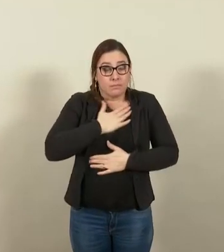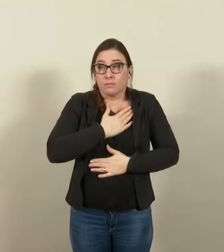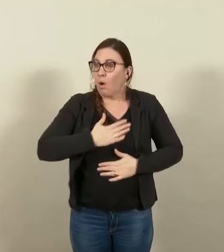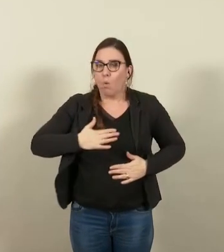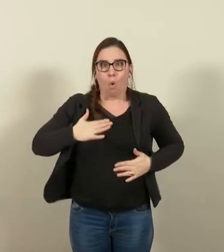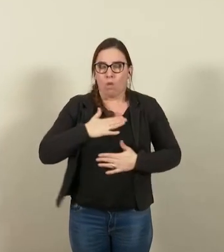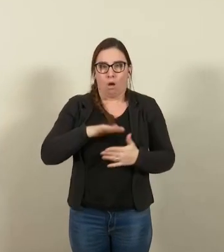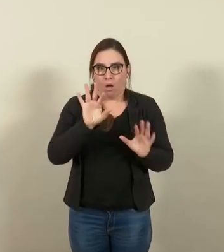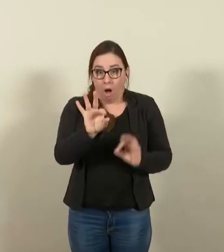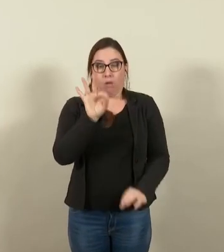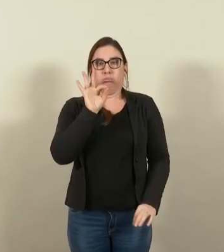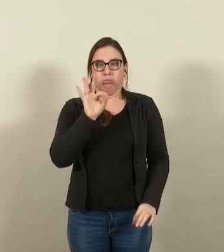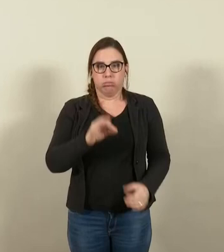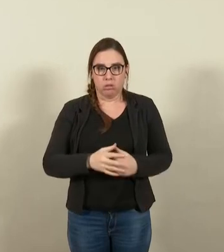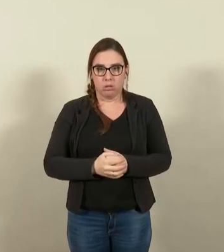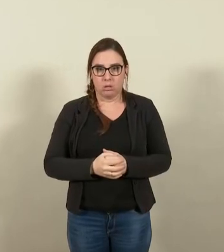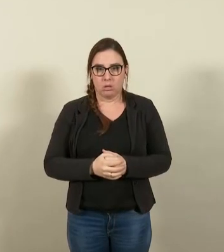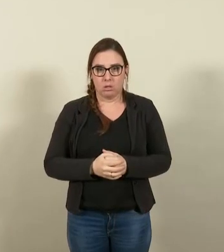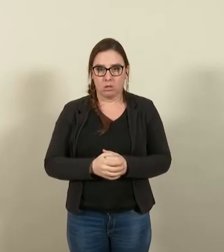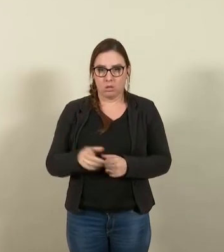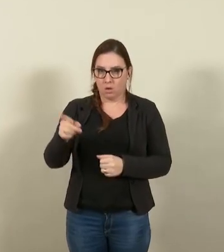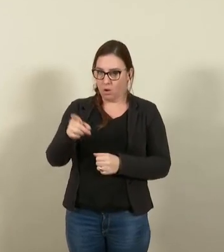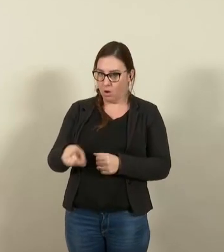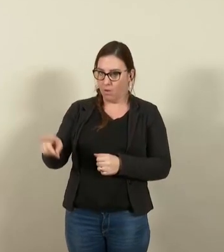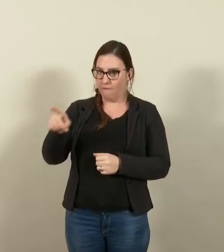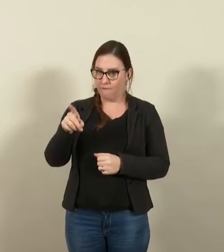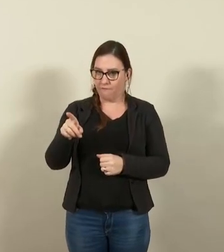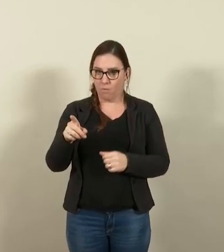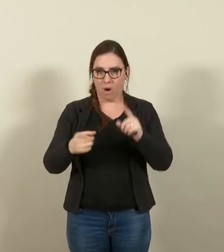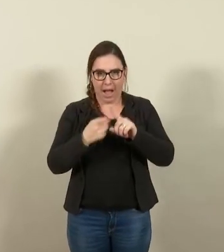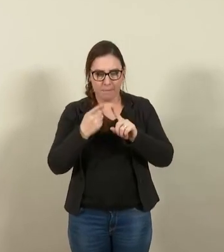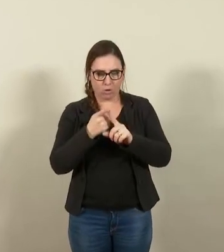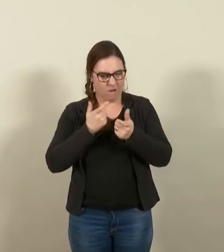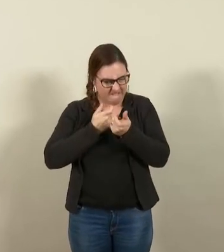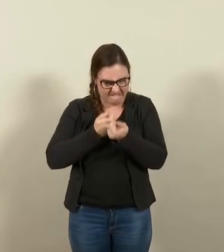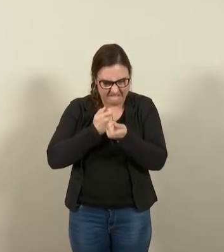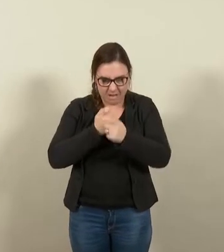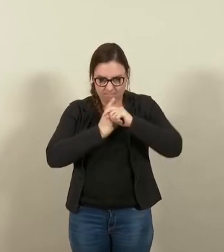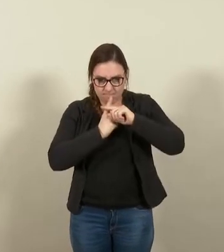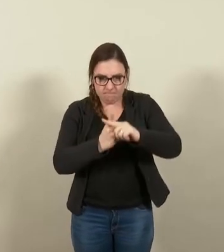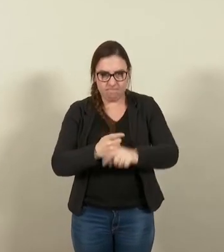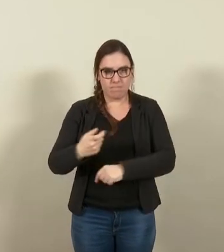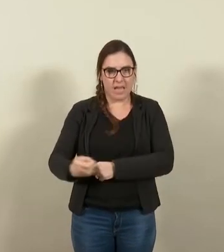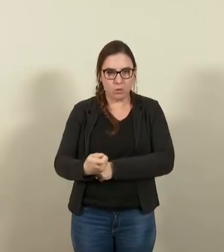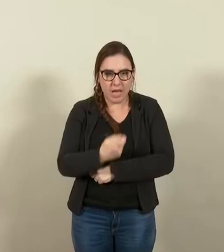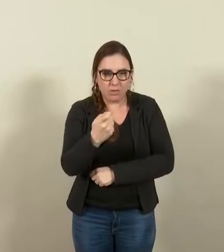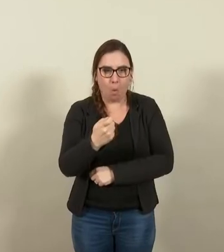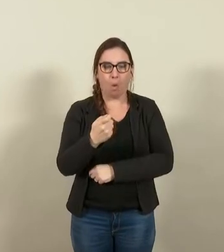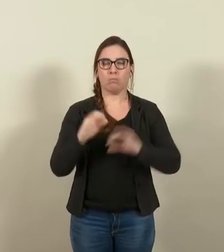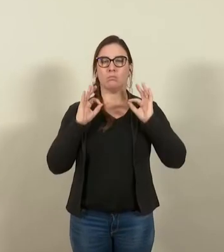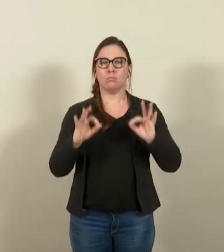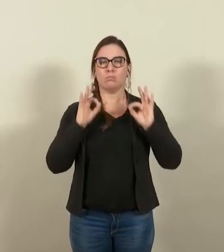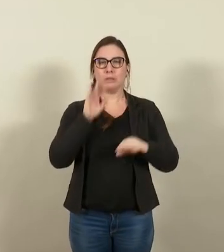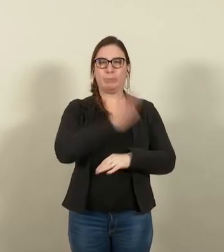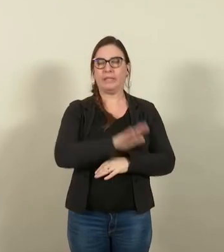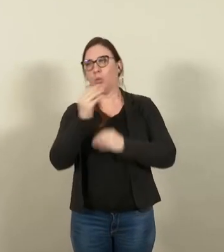vous vous vous appuyez très fortement sur une éducation non stéréotypée